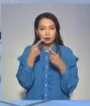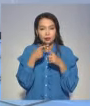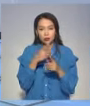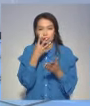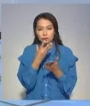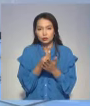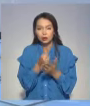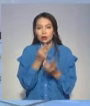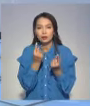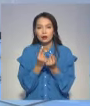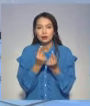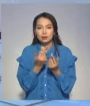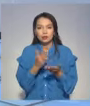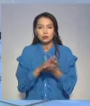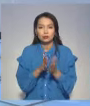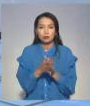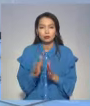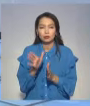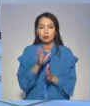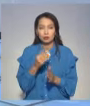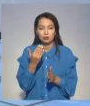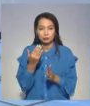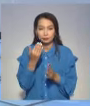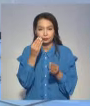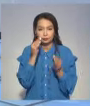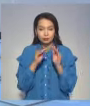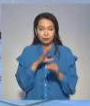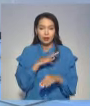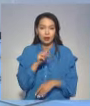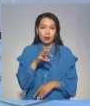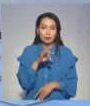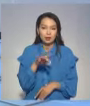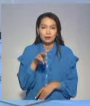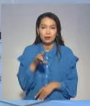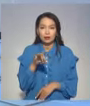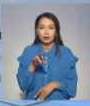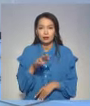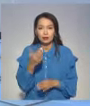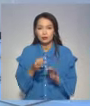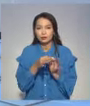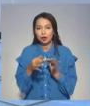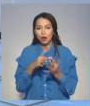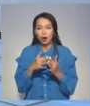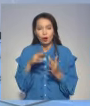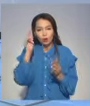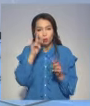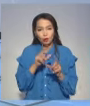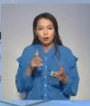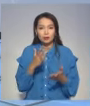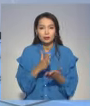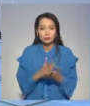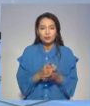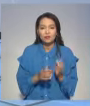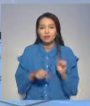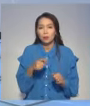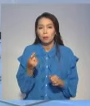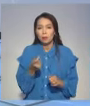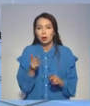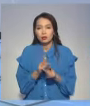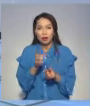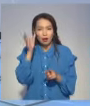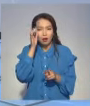өз сыныптастарымыздың жағдайы түрткі болды дейді. Әмір мен Дария кәдімгі Шалғай ауылдағы мектепте оқиды. Мүмкіндіктің аздығына қарамай түрлі ғалым